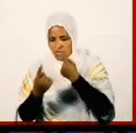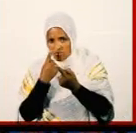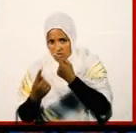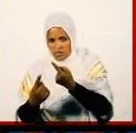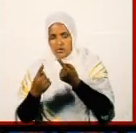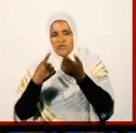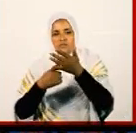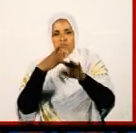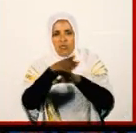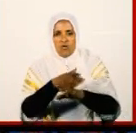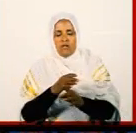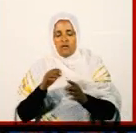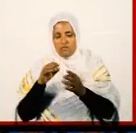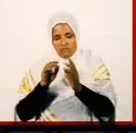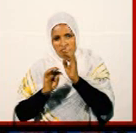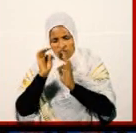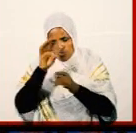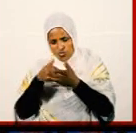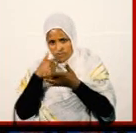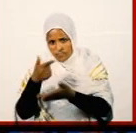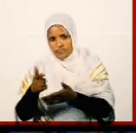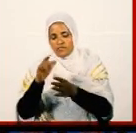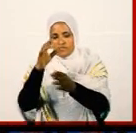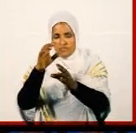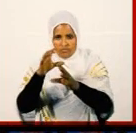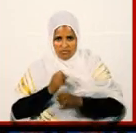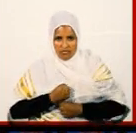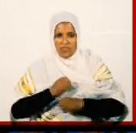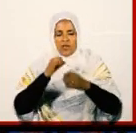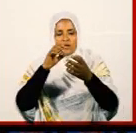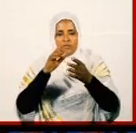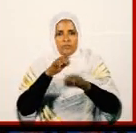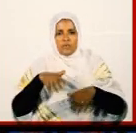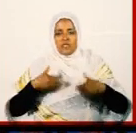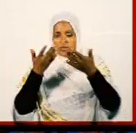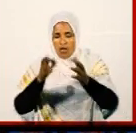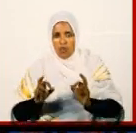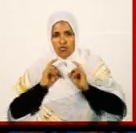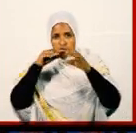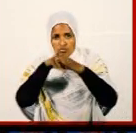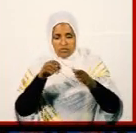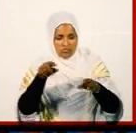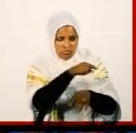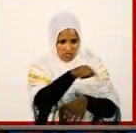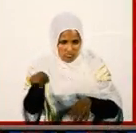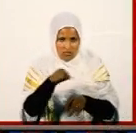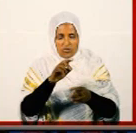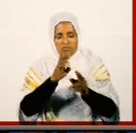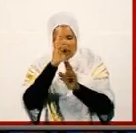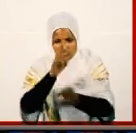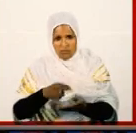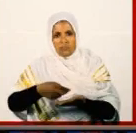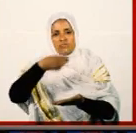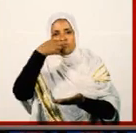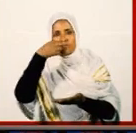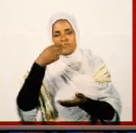ጋር ተነጋግረው ቀኖናቸውን ተቀብለው በንስሐ ሕይወት ውስጥ እየተመላለሱ ለቅዱስ ስጋው